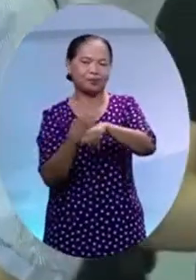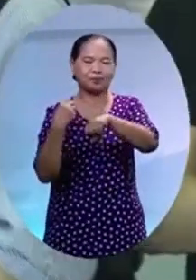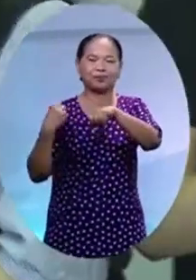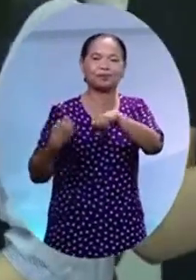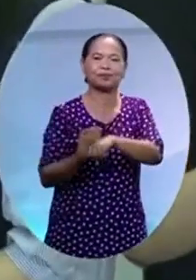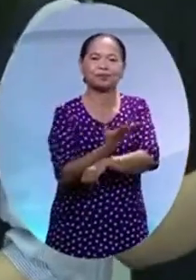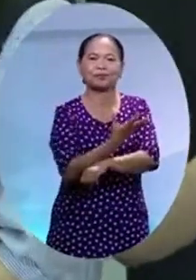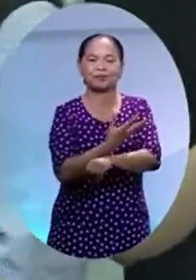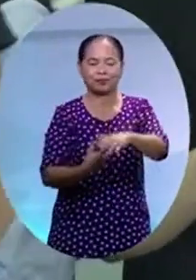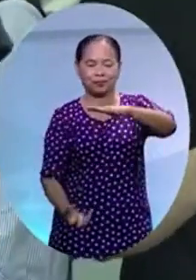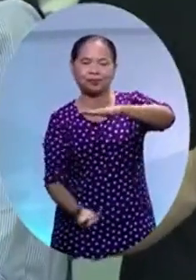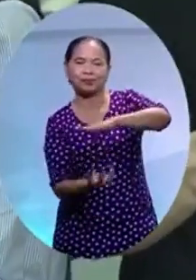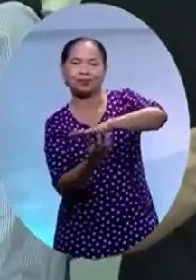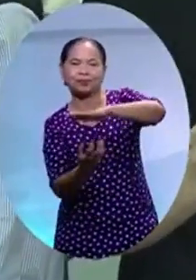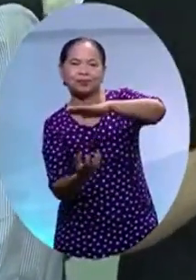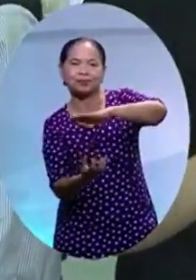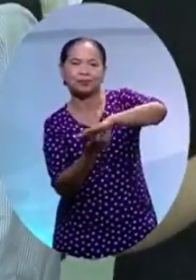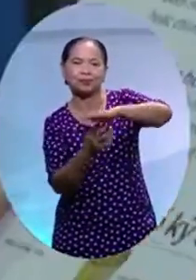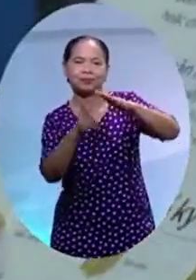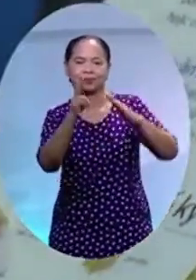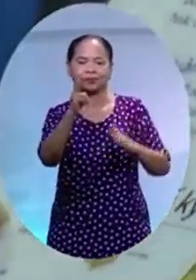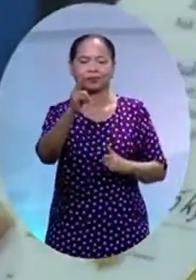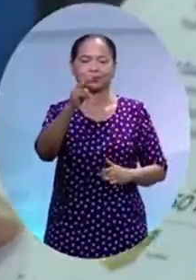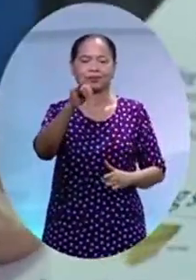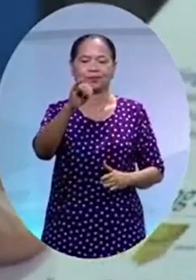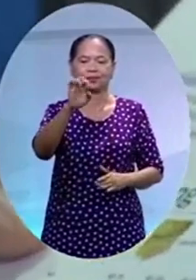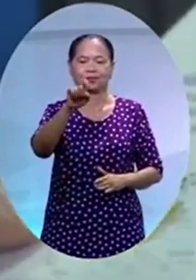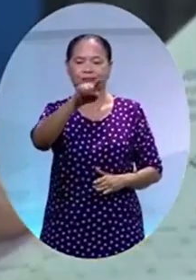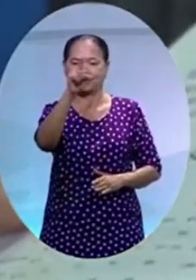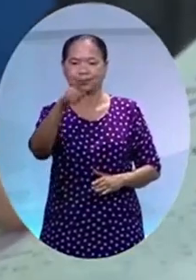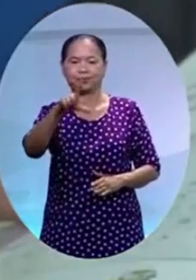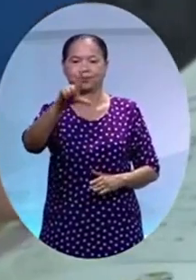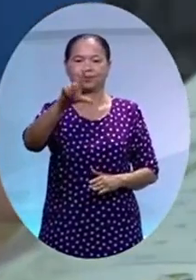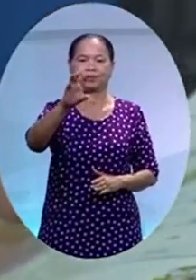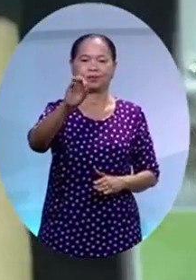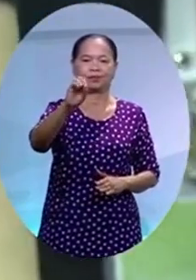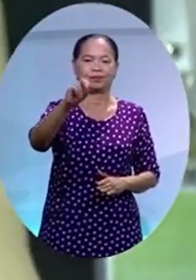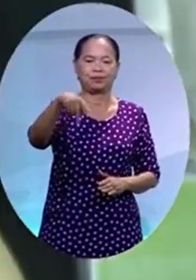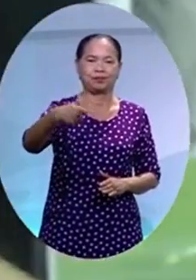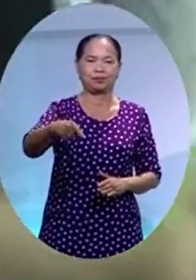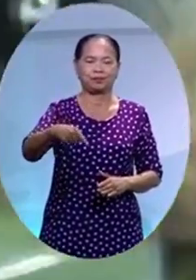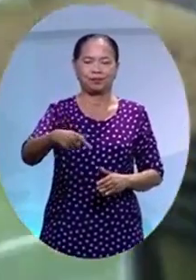Long cũng là đại diện cho rất nhiều sản phẩm vật liệu công nghiệp chất lượng cao, hệ thống lọc